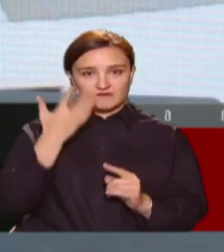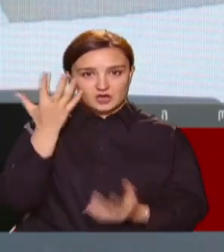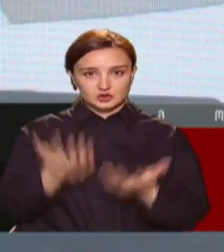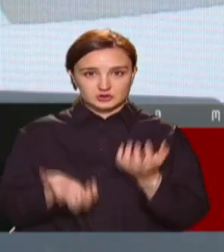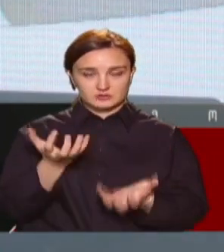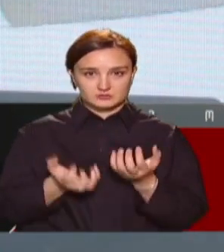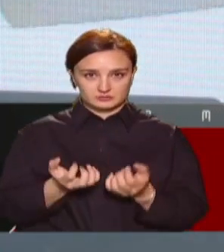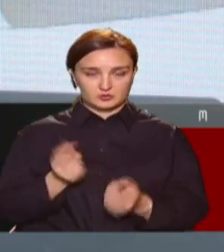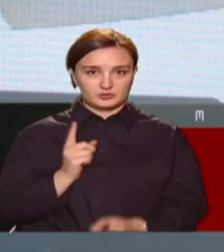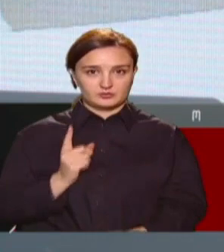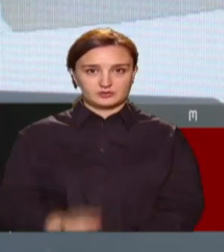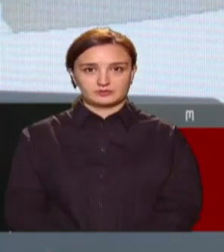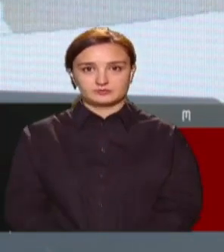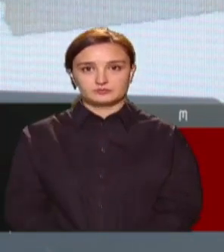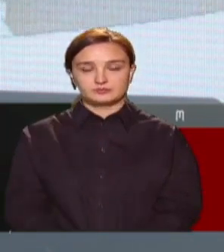მოსავალს ელოდებიან.